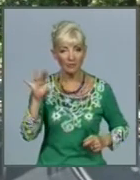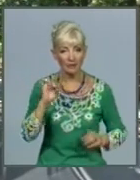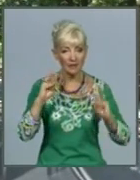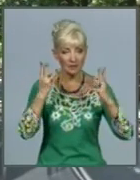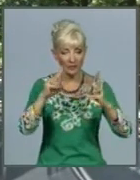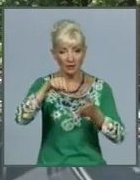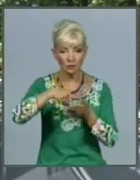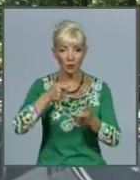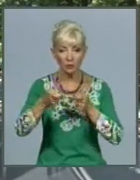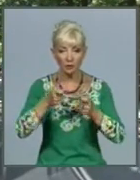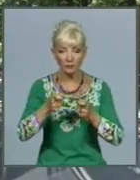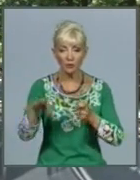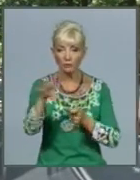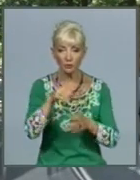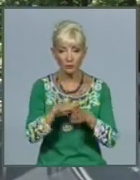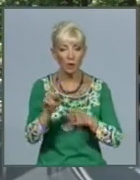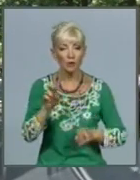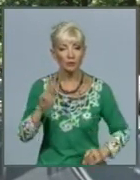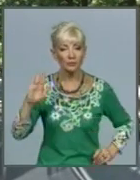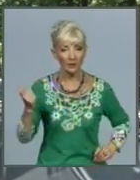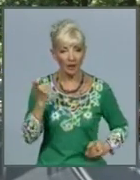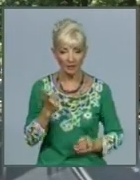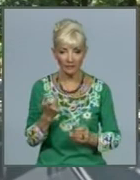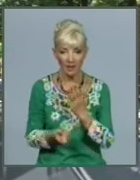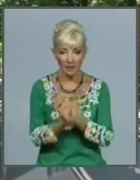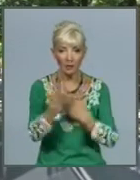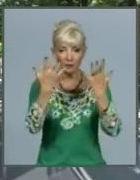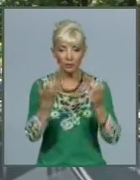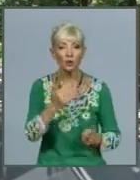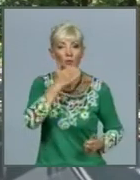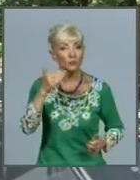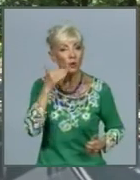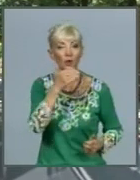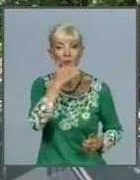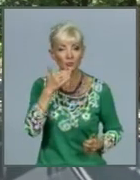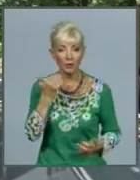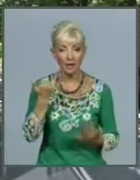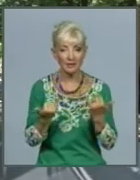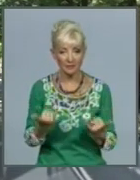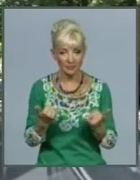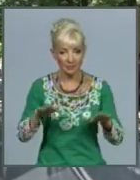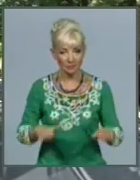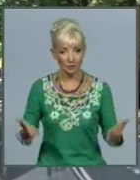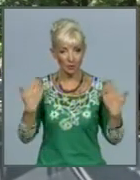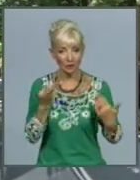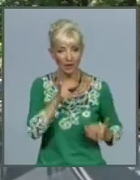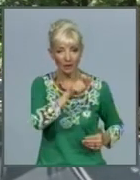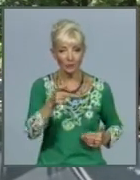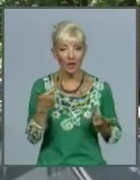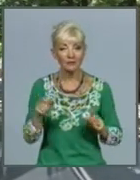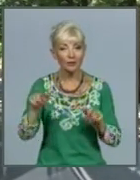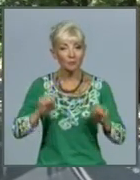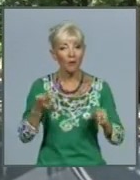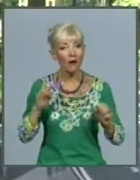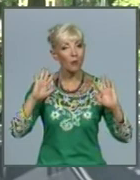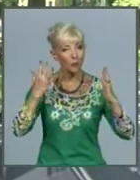усе, щоб у Харкові з'явилося ще багато сучасних місць відпочинку для людей, де вони можуть як гуляти, так і займатися